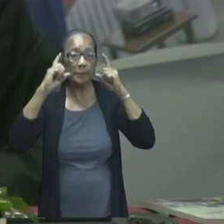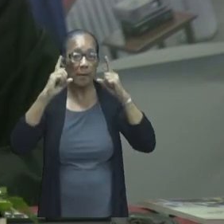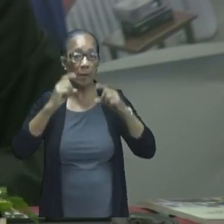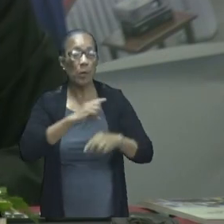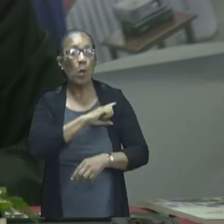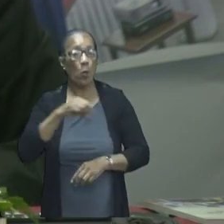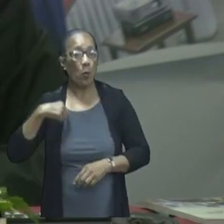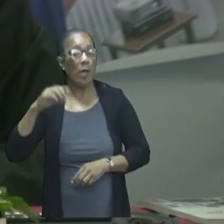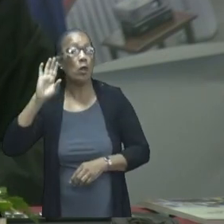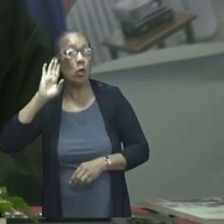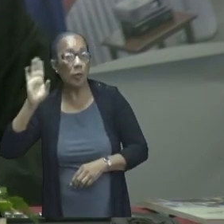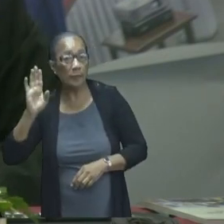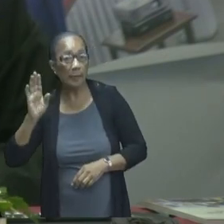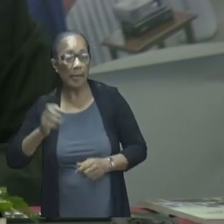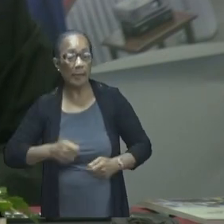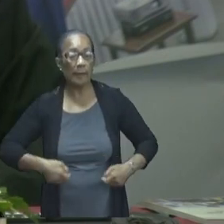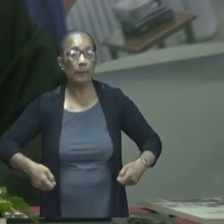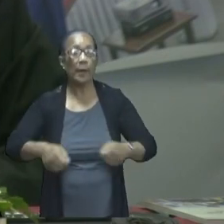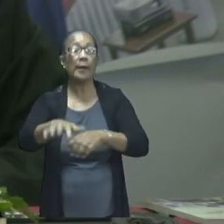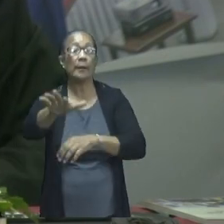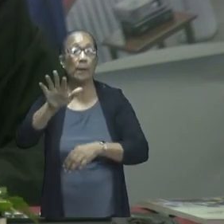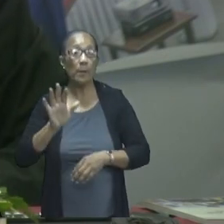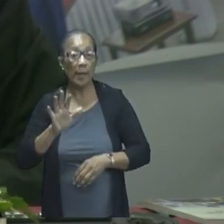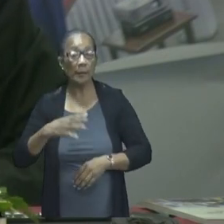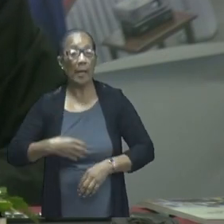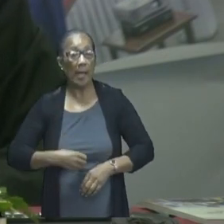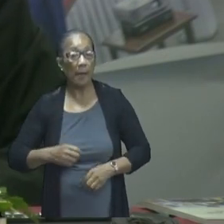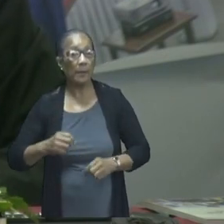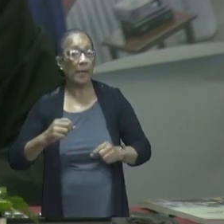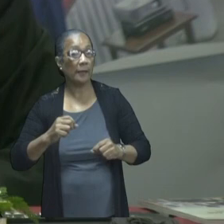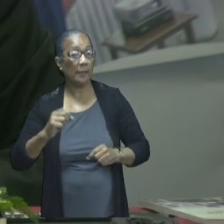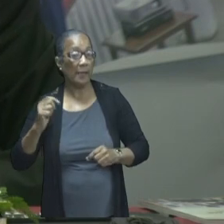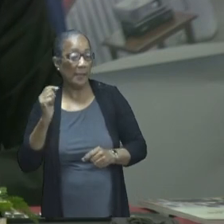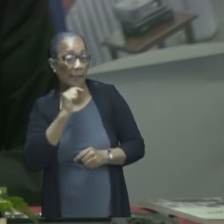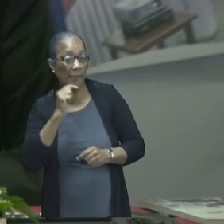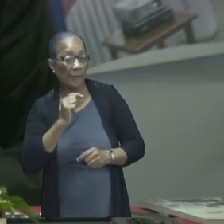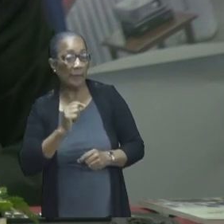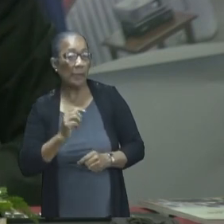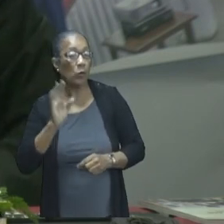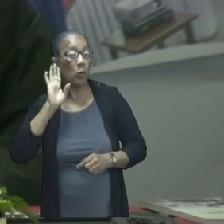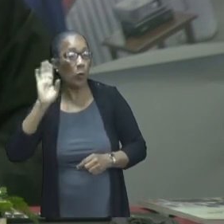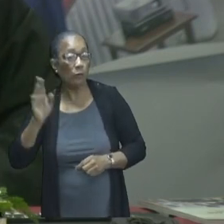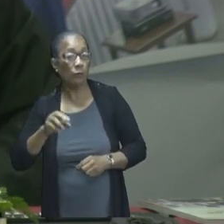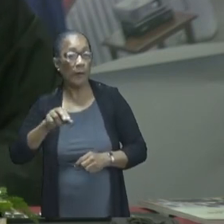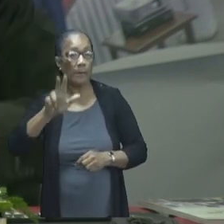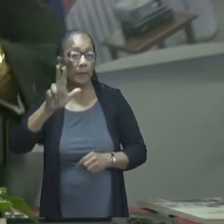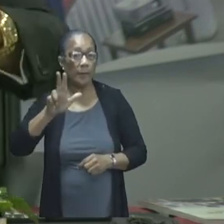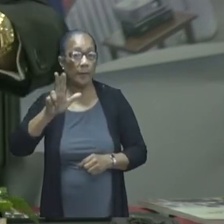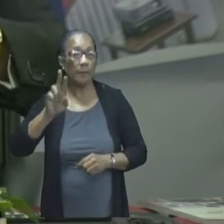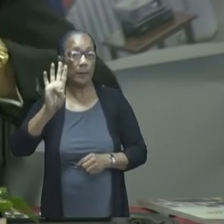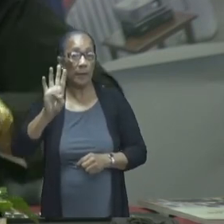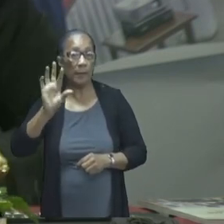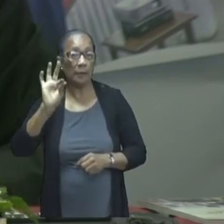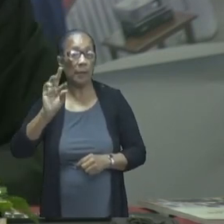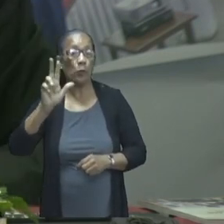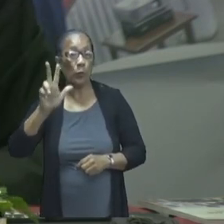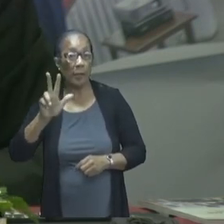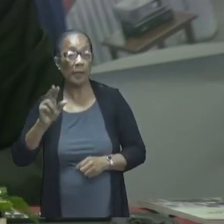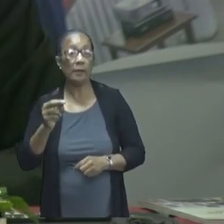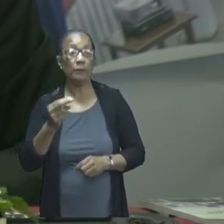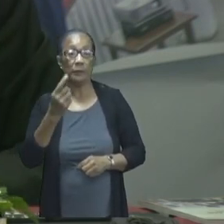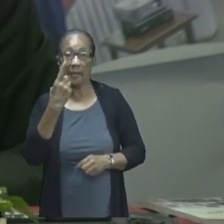parlement waar we de kritische gehoord van btw ja in juli is aan vlak